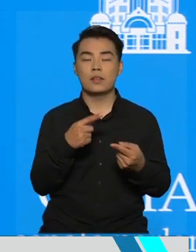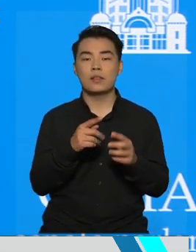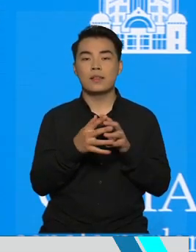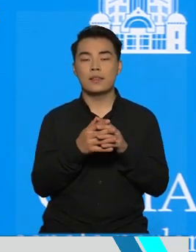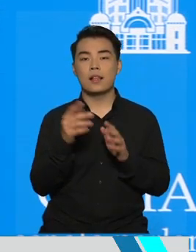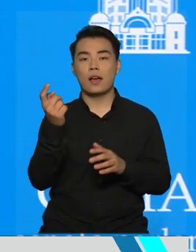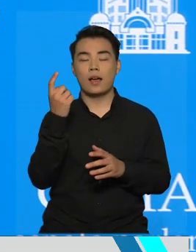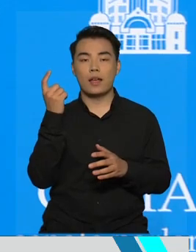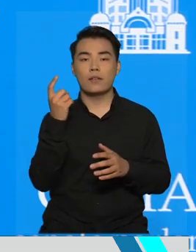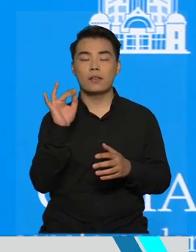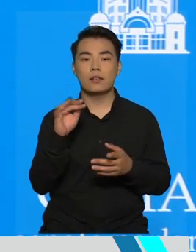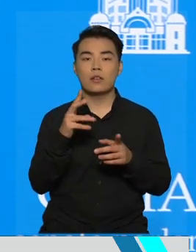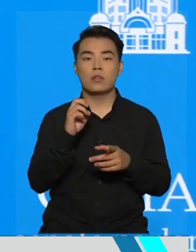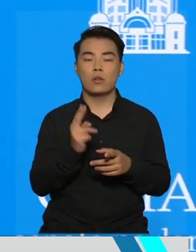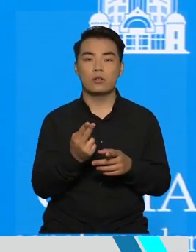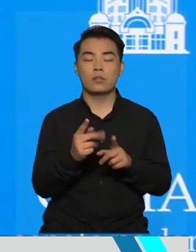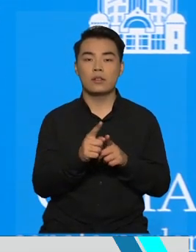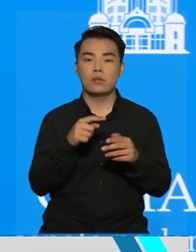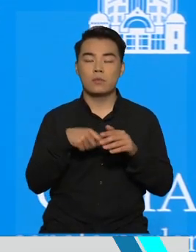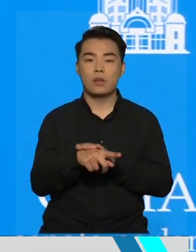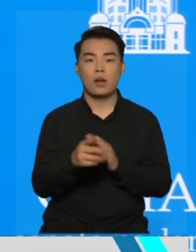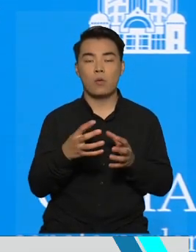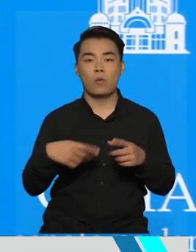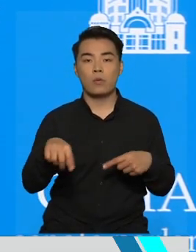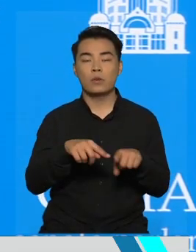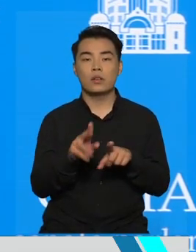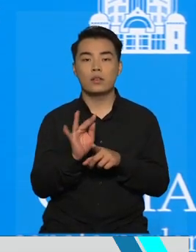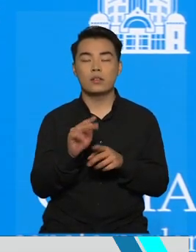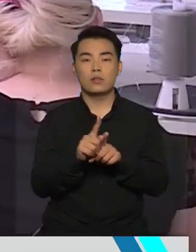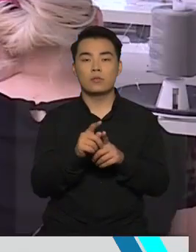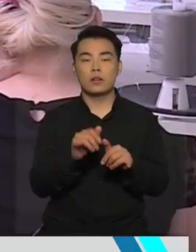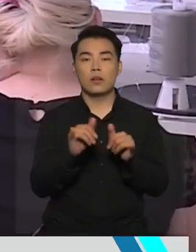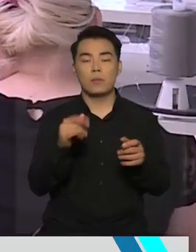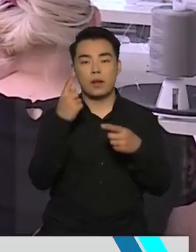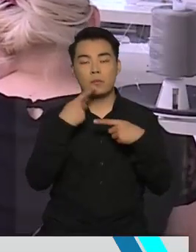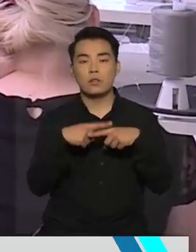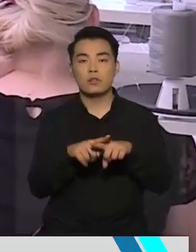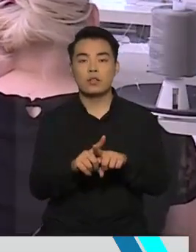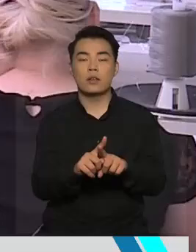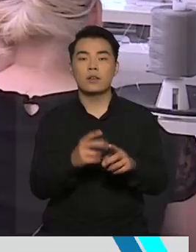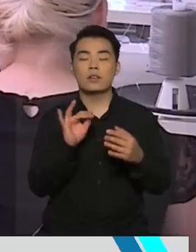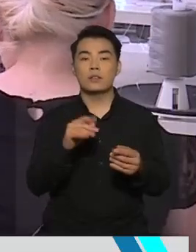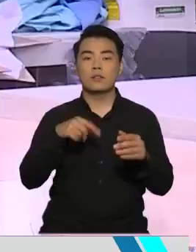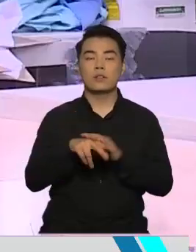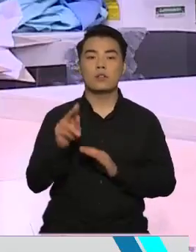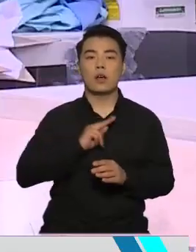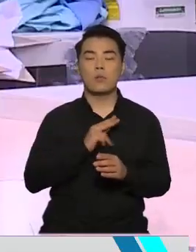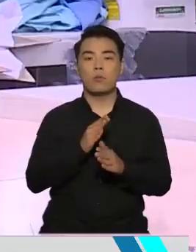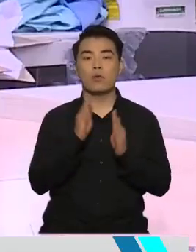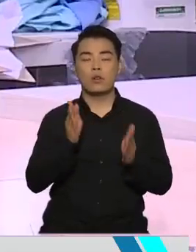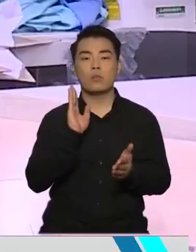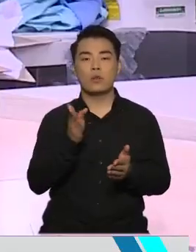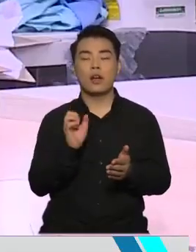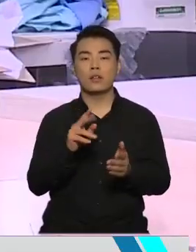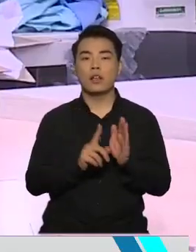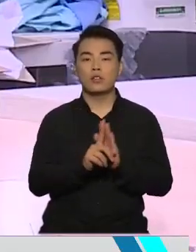хозяйство, социальная сфера и обрабатывающая промышленность. Работы предстоит больше, чем кажется изначально. Прежде всего,